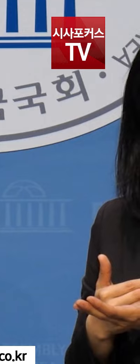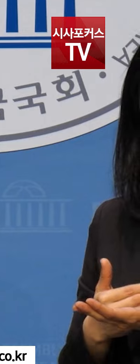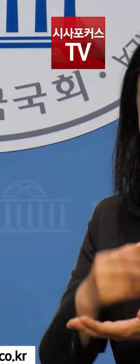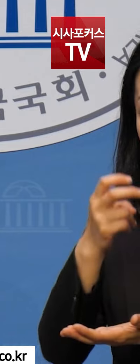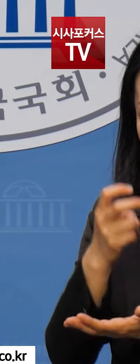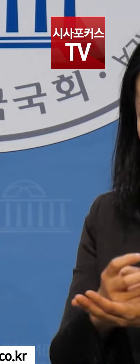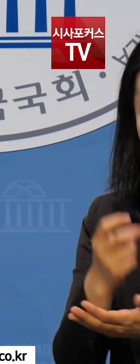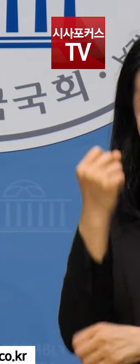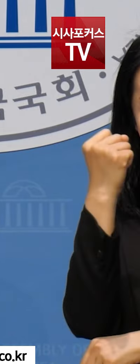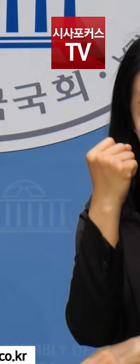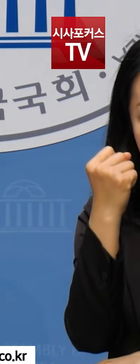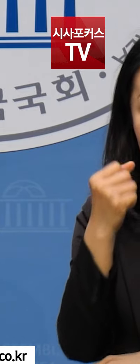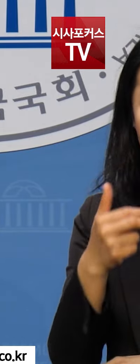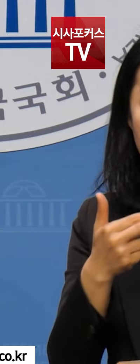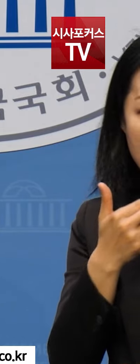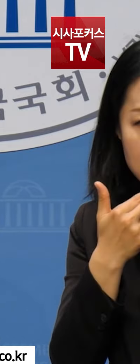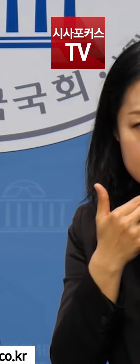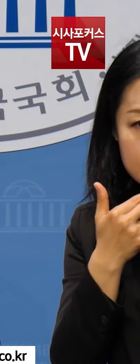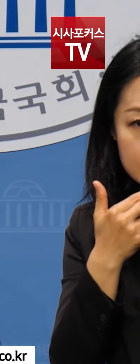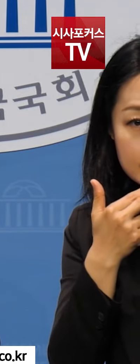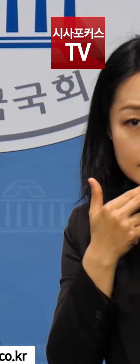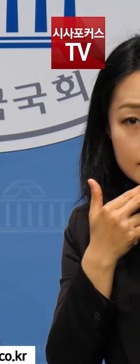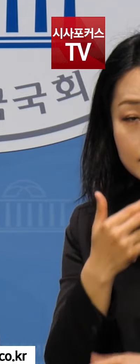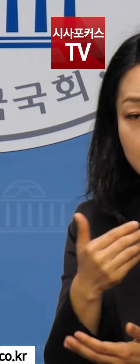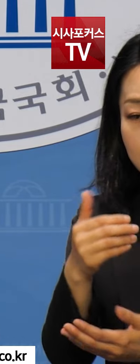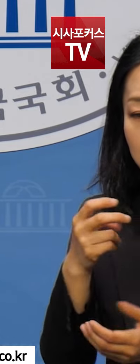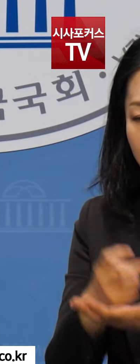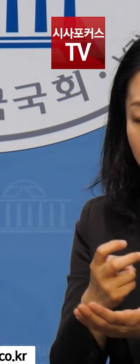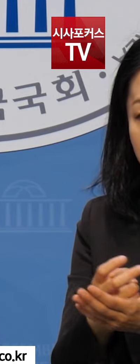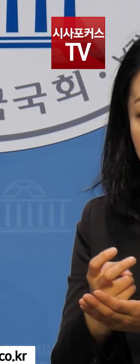근거가 전혀 없는 거대 야당의